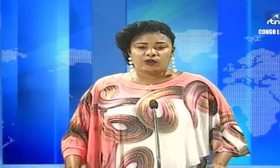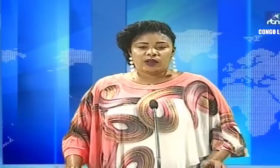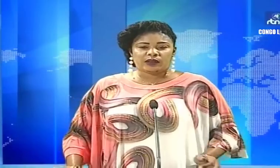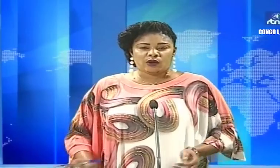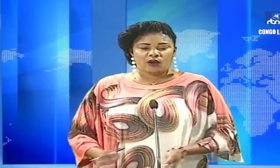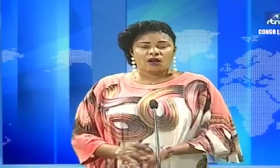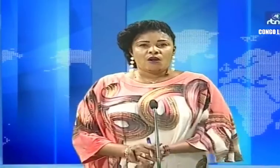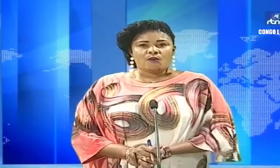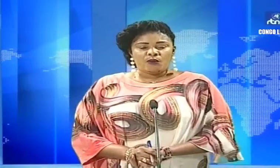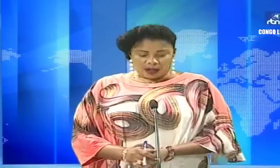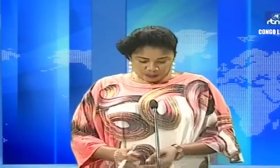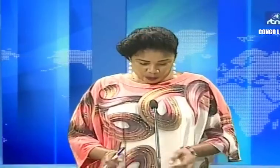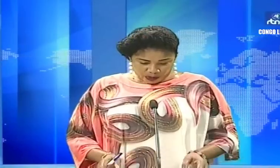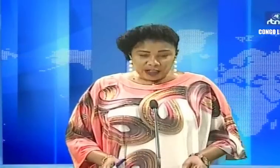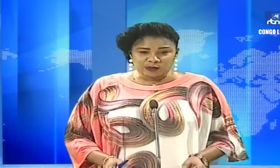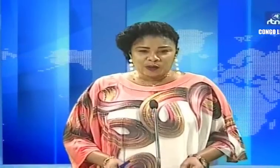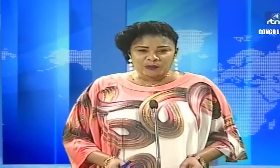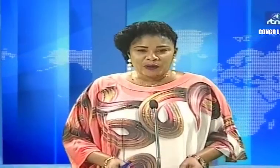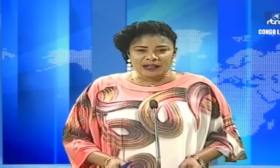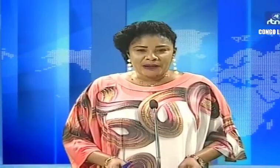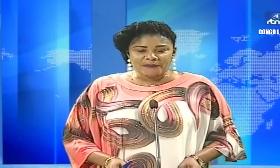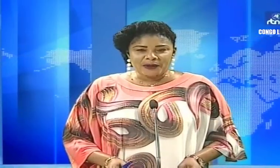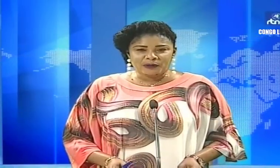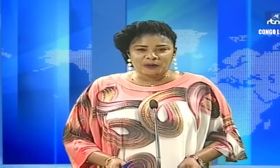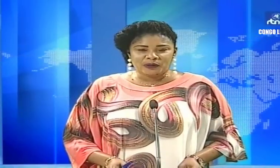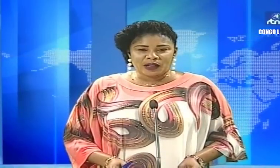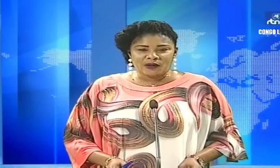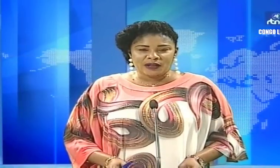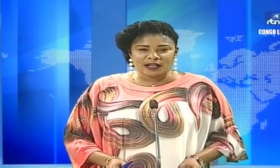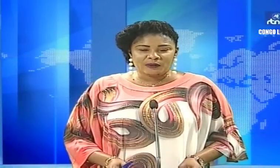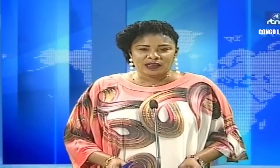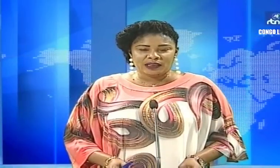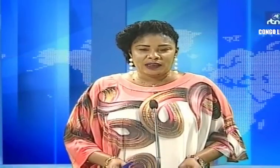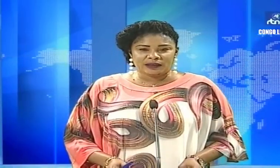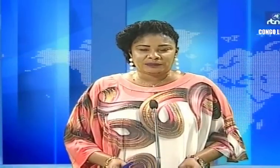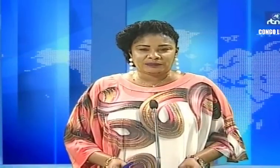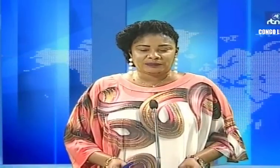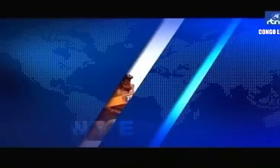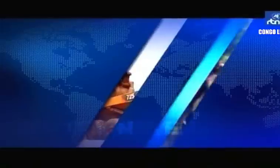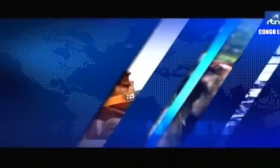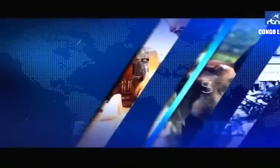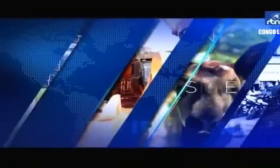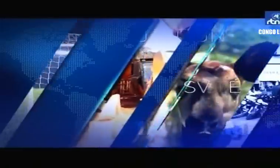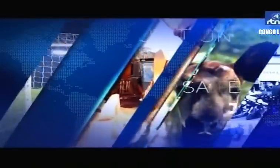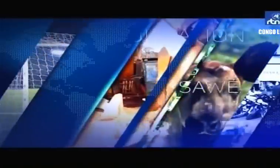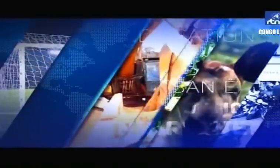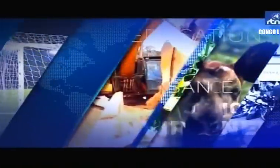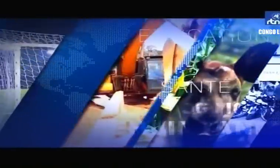pays donateurs pour appuyer ce programme. Tout à l'heure, l'actualité.